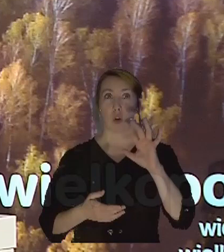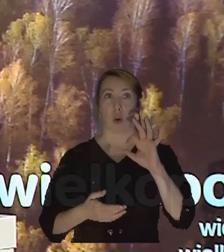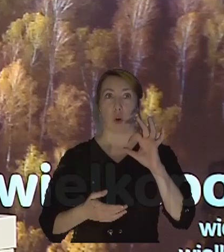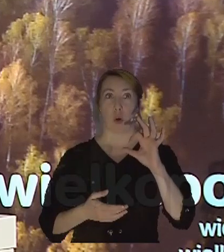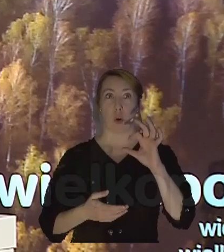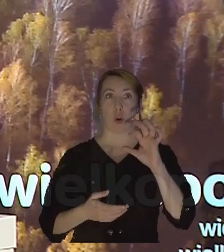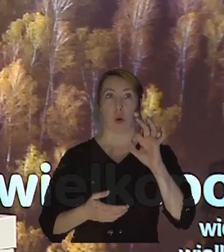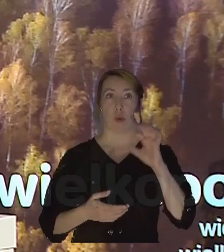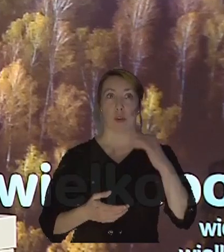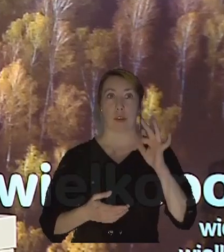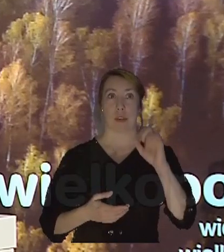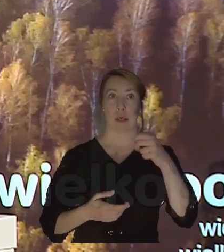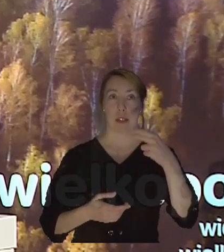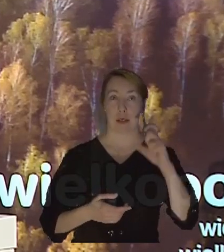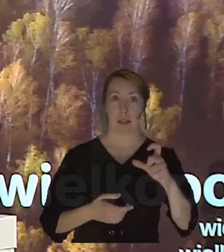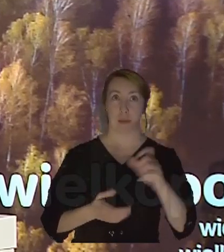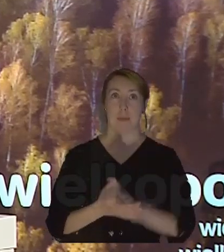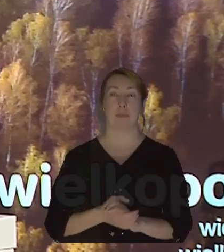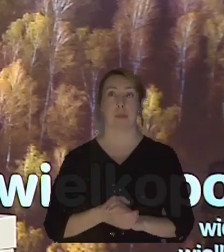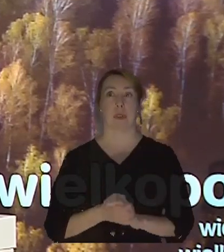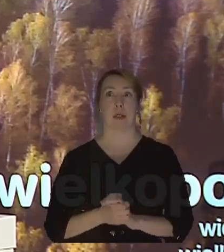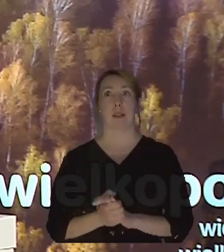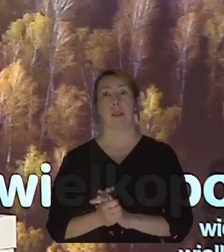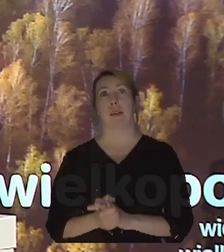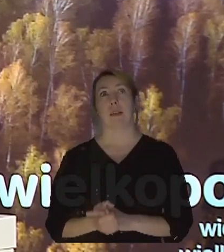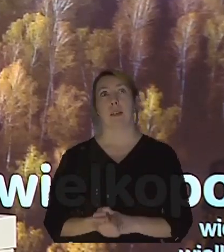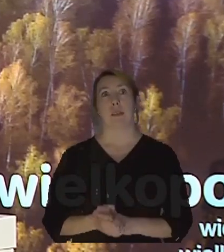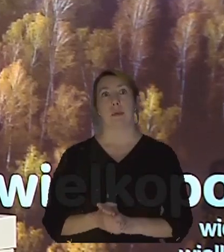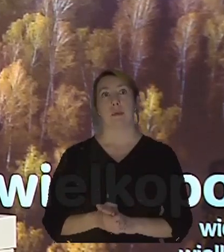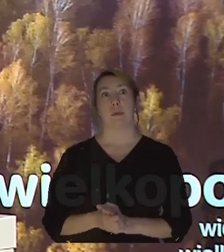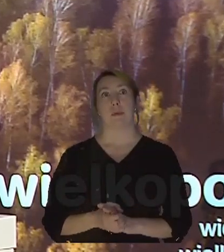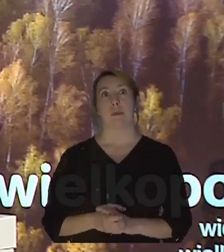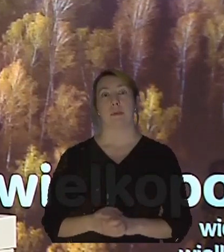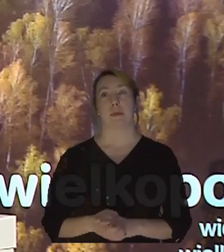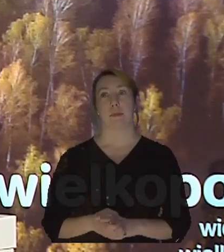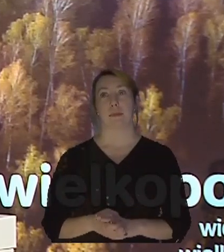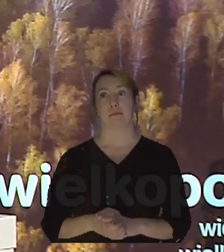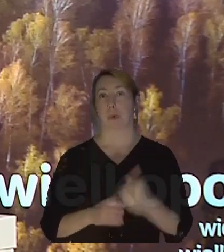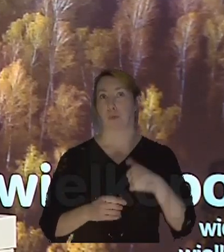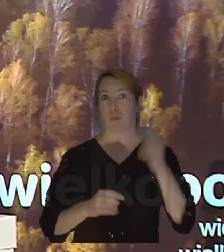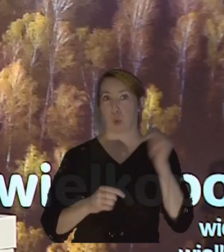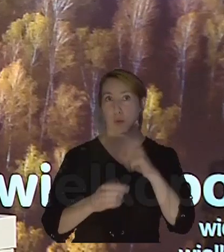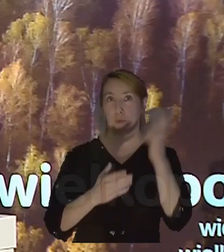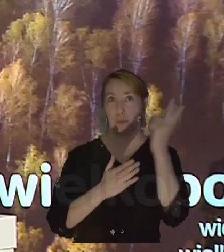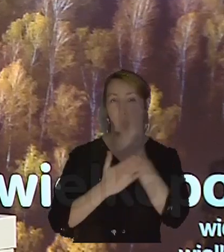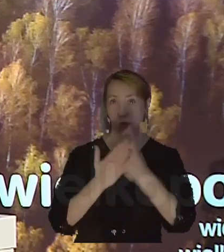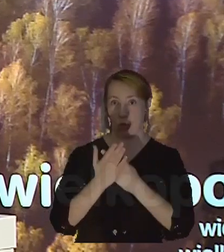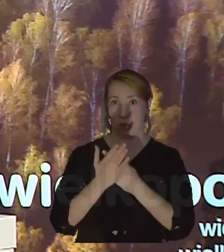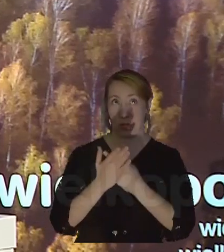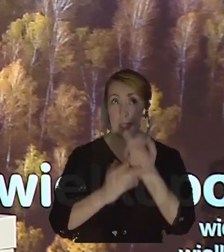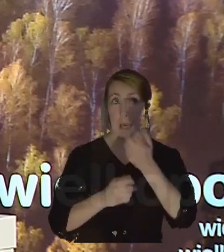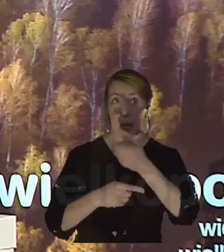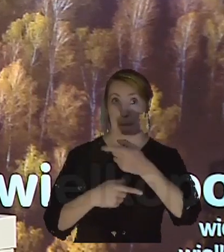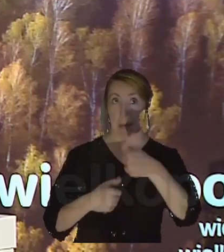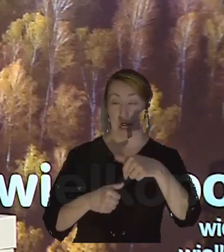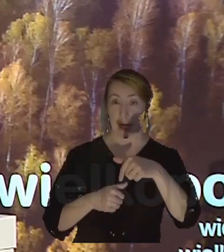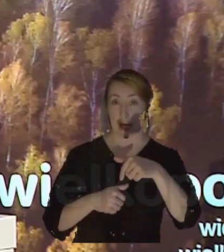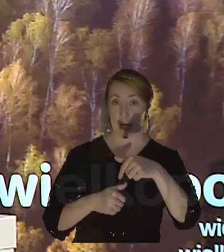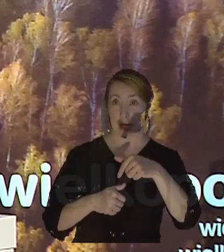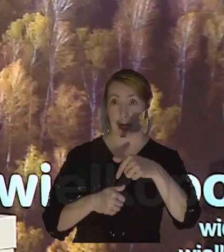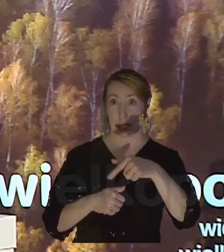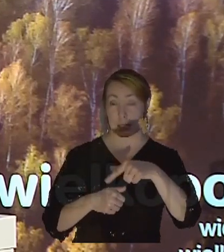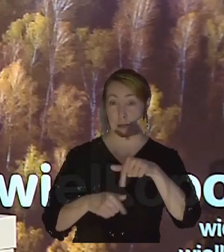sobie odpalić jeszcze raz tą ściągę, bo muszę to przeczytać, że my